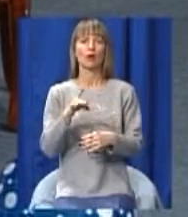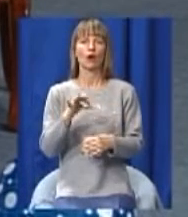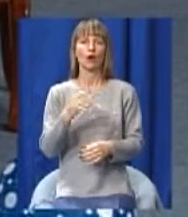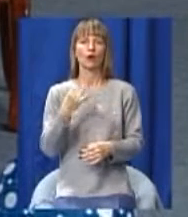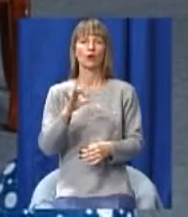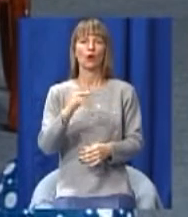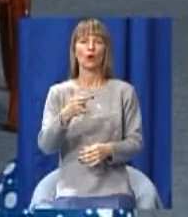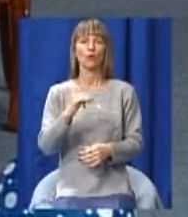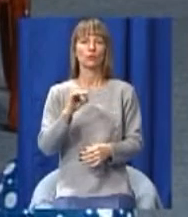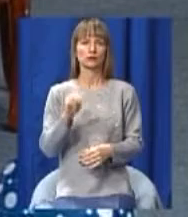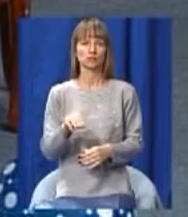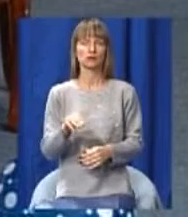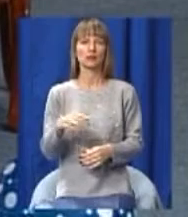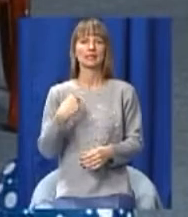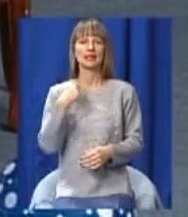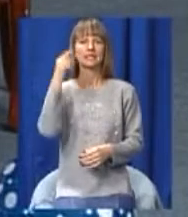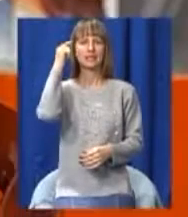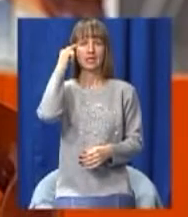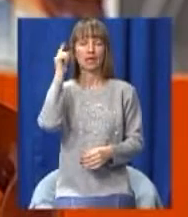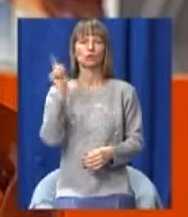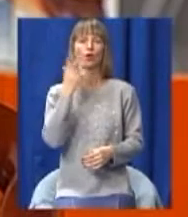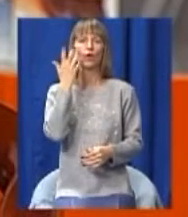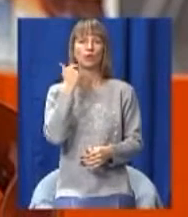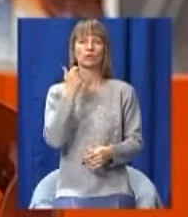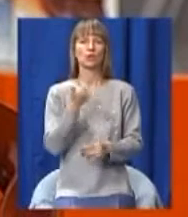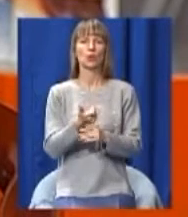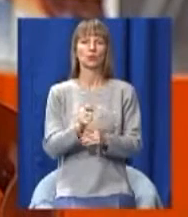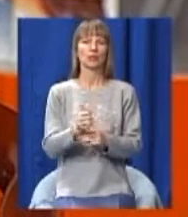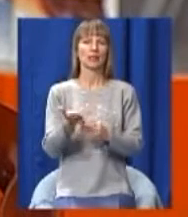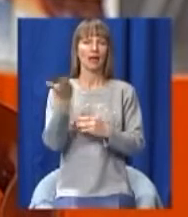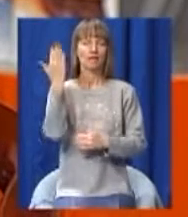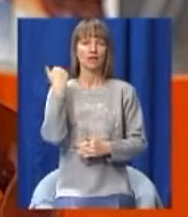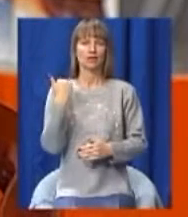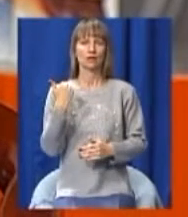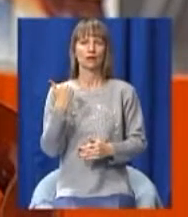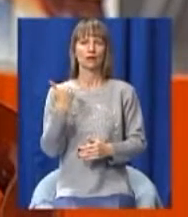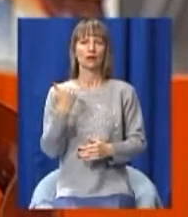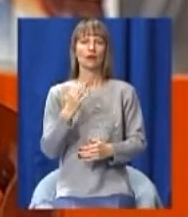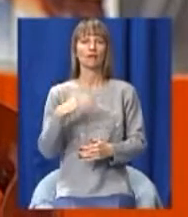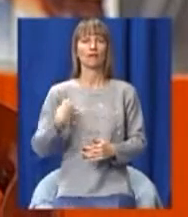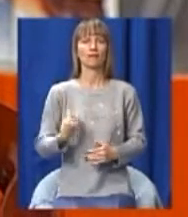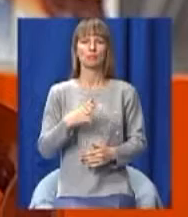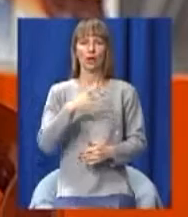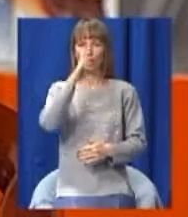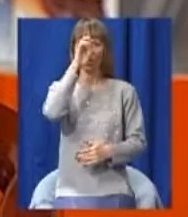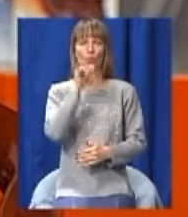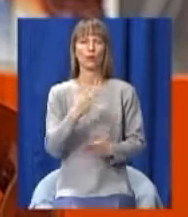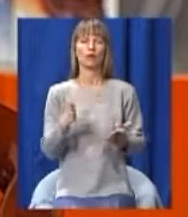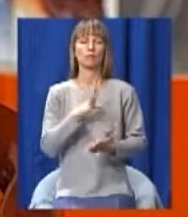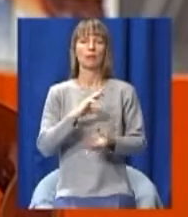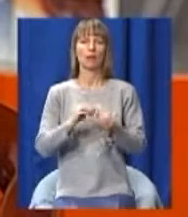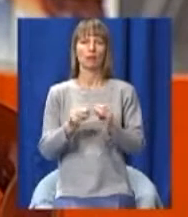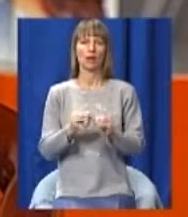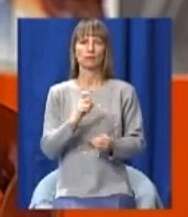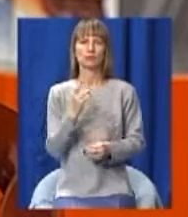йогурт? Я знаю, що колись дуже давно во Франції був король, у якого були